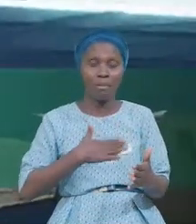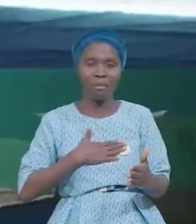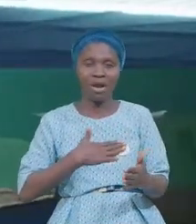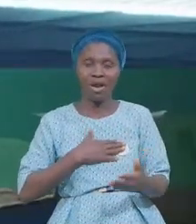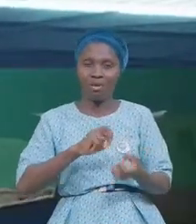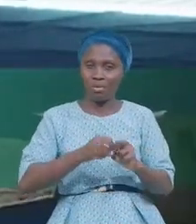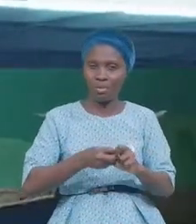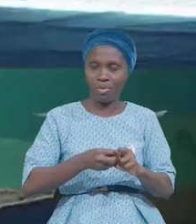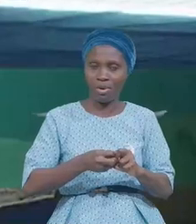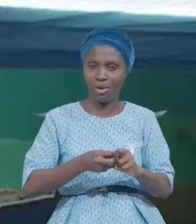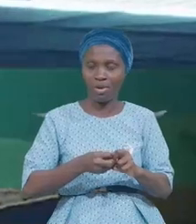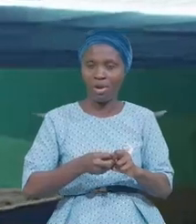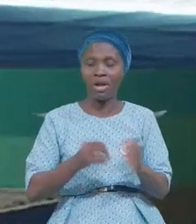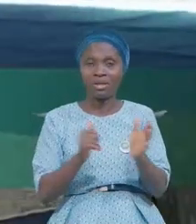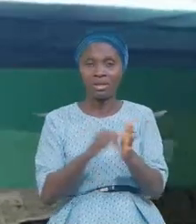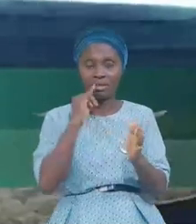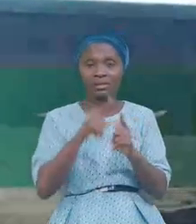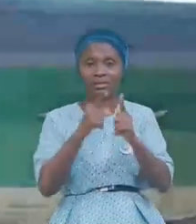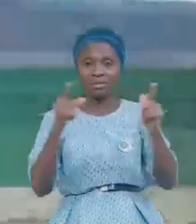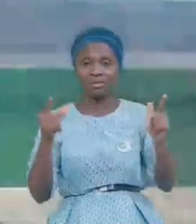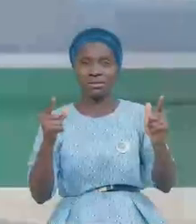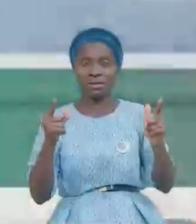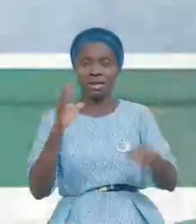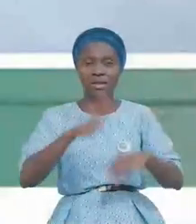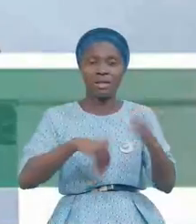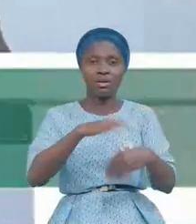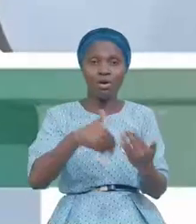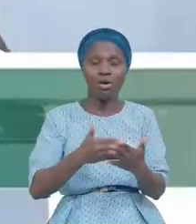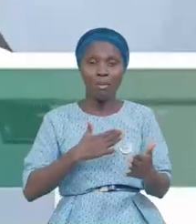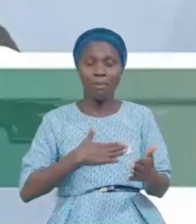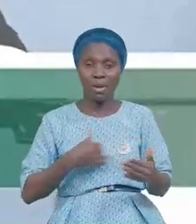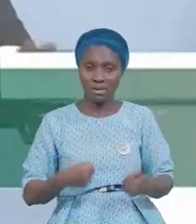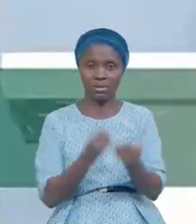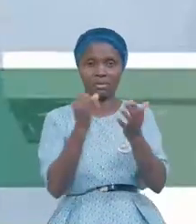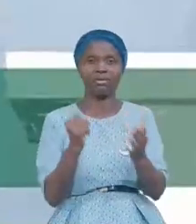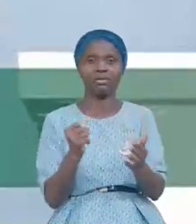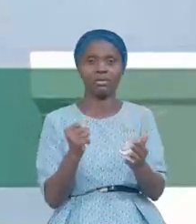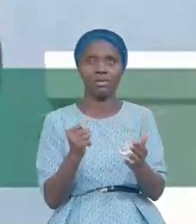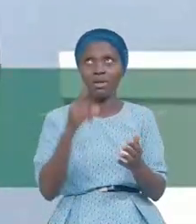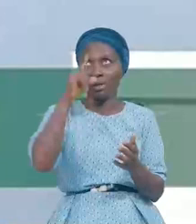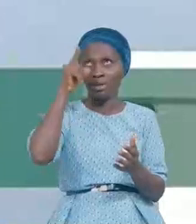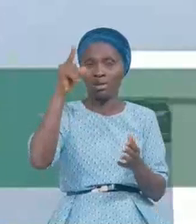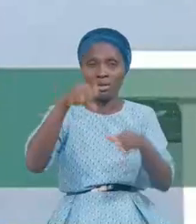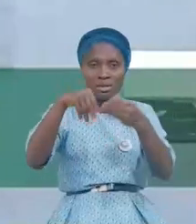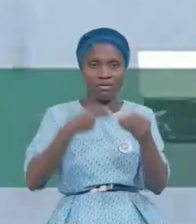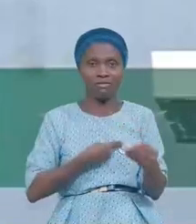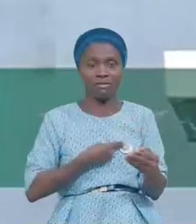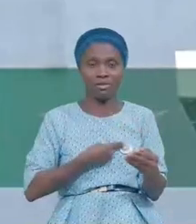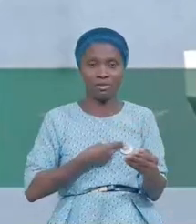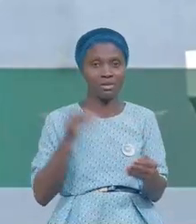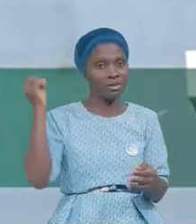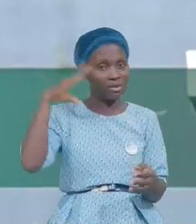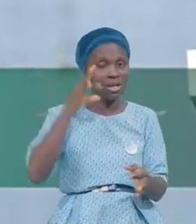grande que tous mes défis. Il nous donne la foi. Et si les